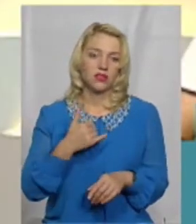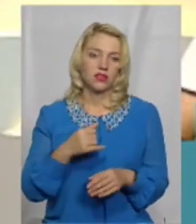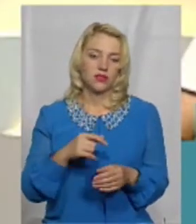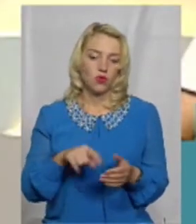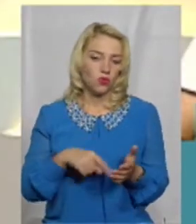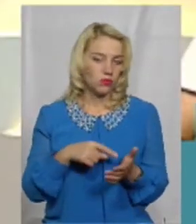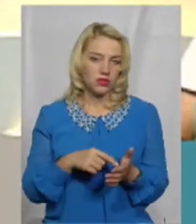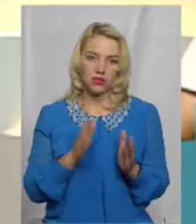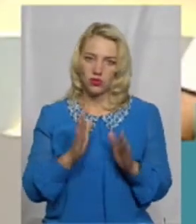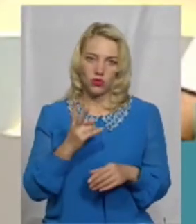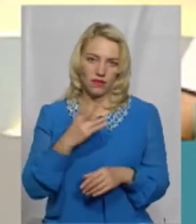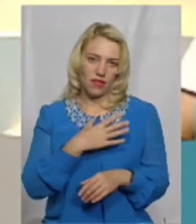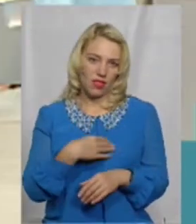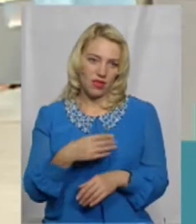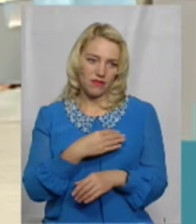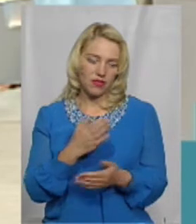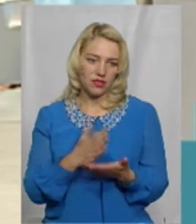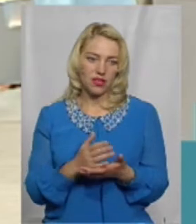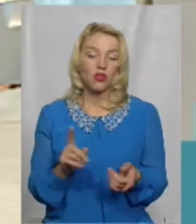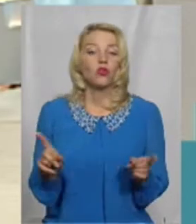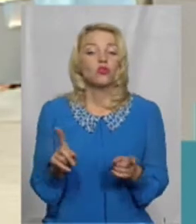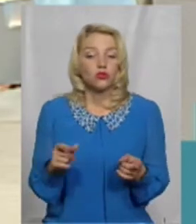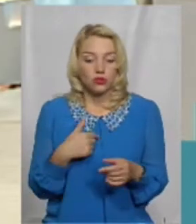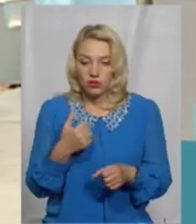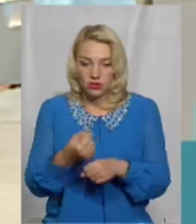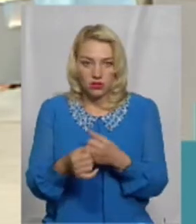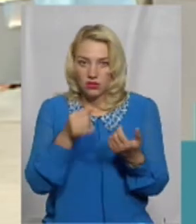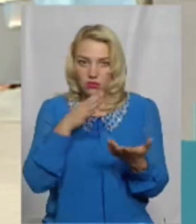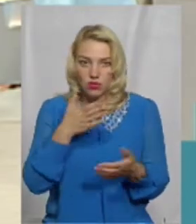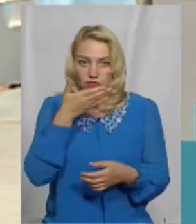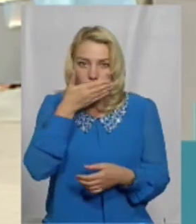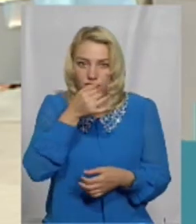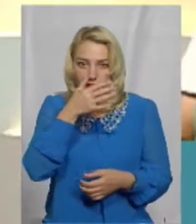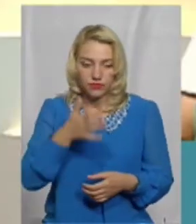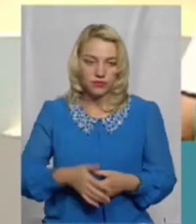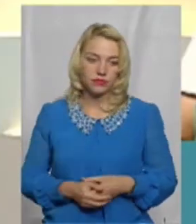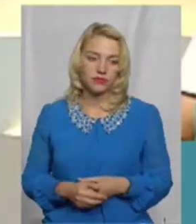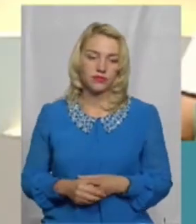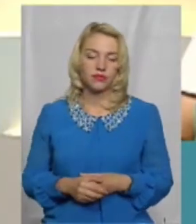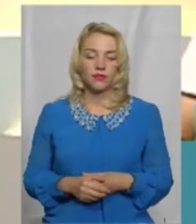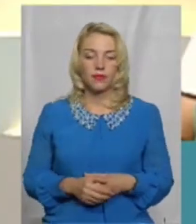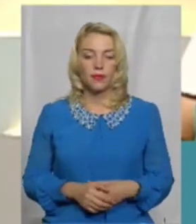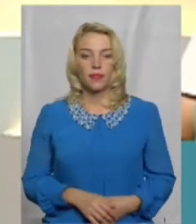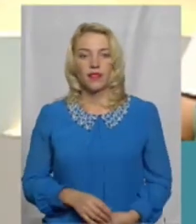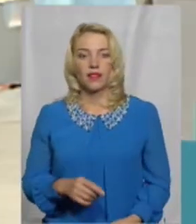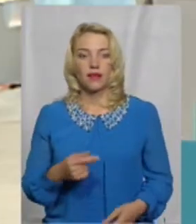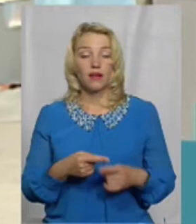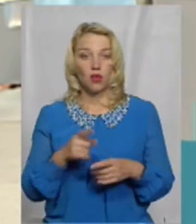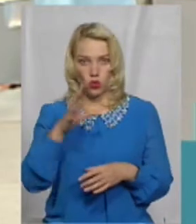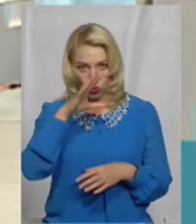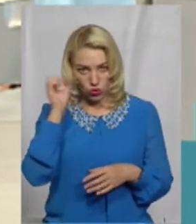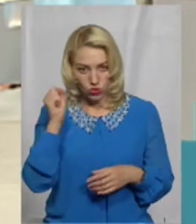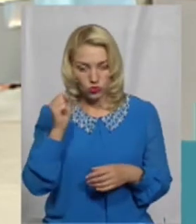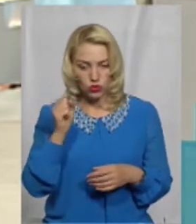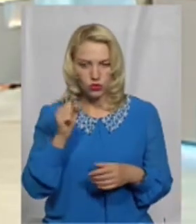місті таки 2 леви. Ну, от, а нічого їм зробити не можна. А вони якраз це роблять вночі? Да, вони не тільки вночі, вони і в день роблять,